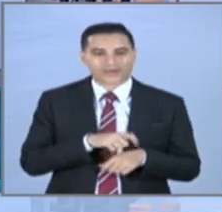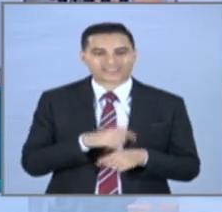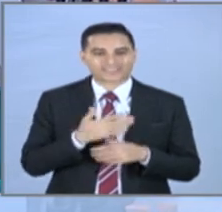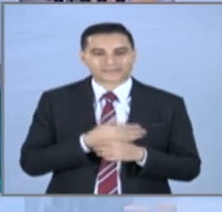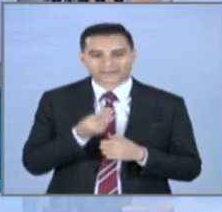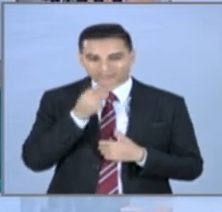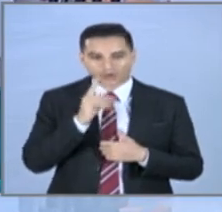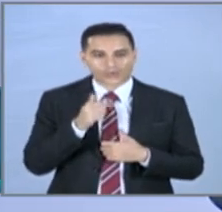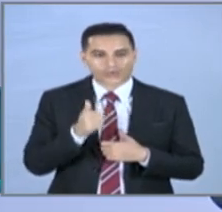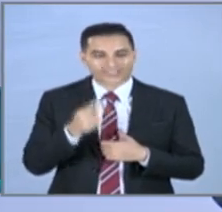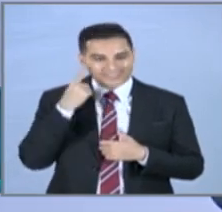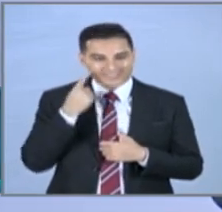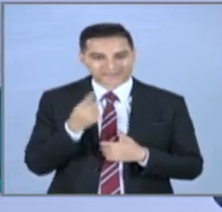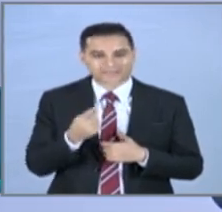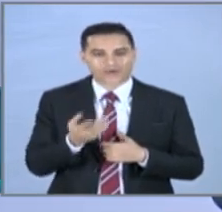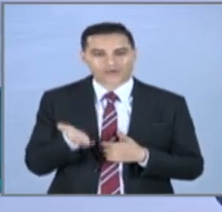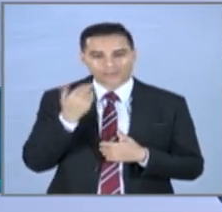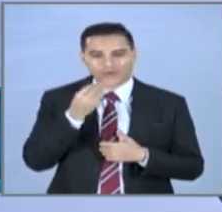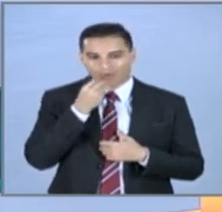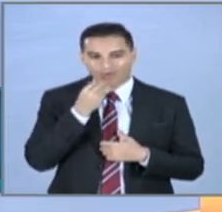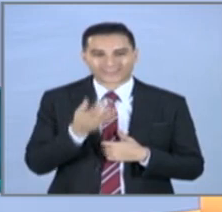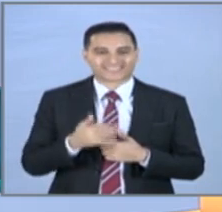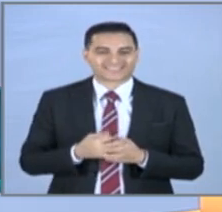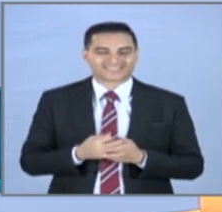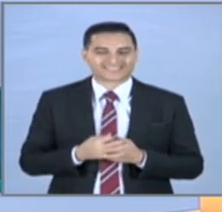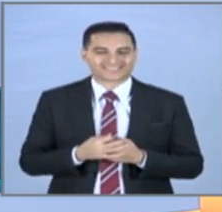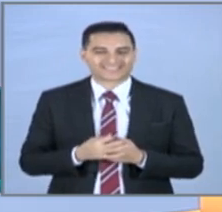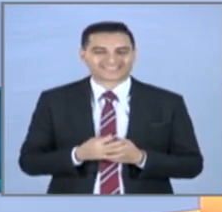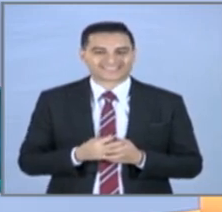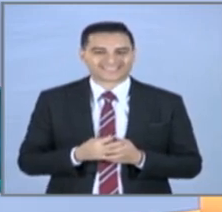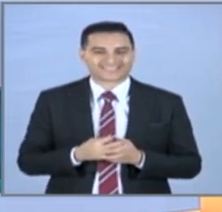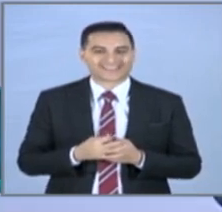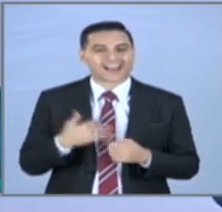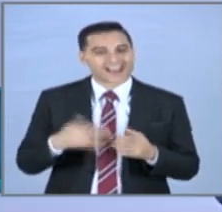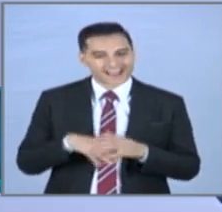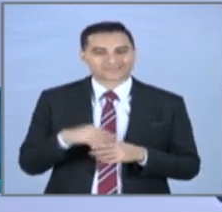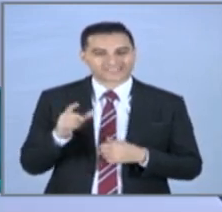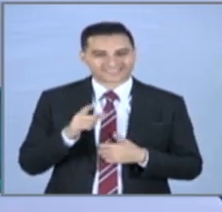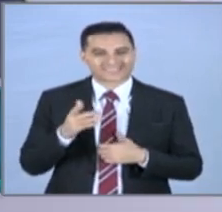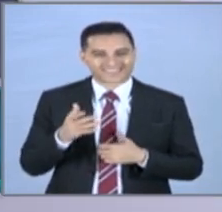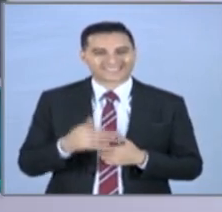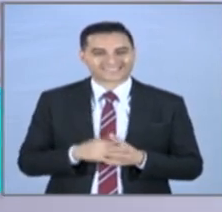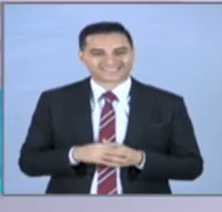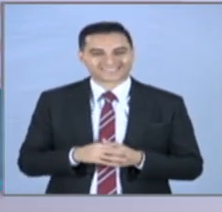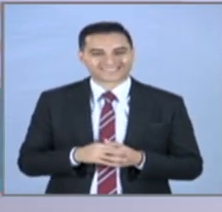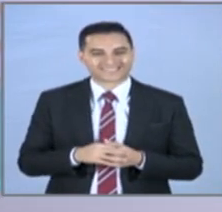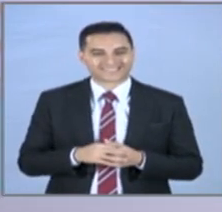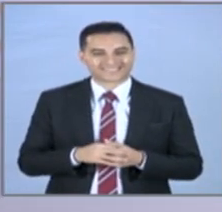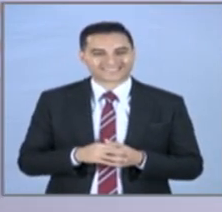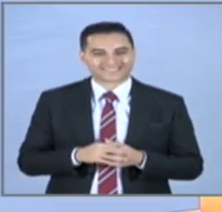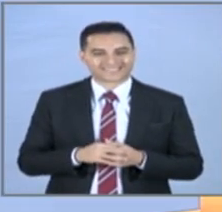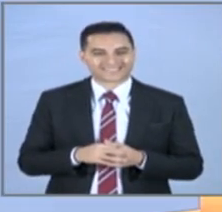مش بتاكل كويس. اسمعي الكلام قومي كولي. هحسبها لك صح يا مدام مونت.